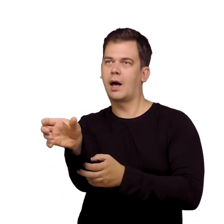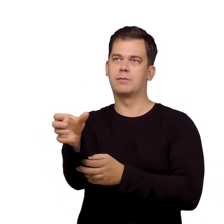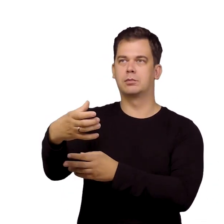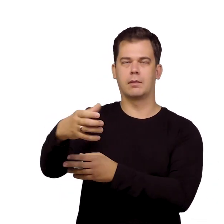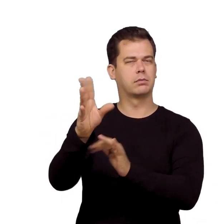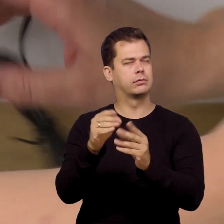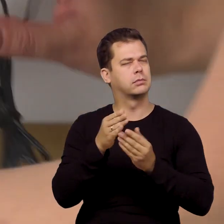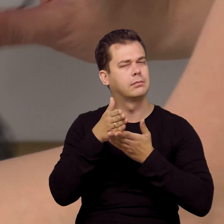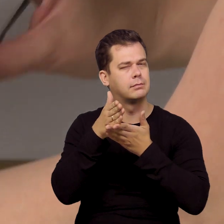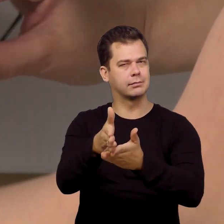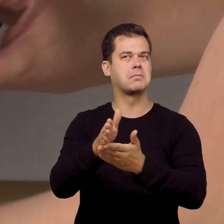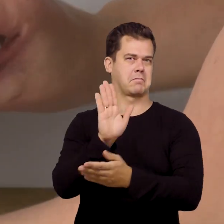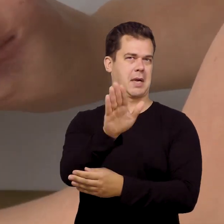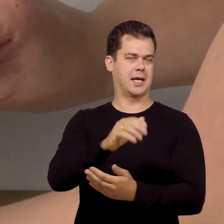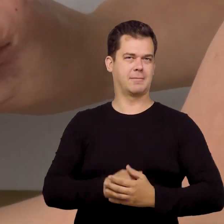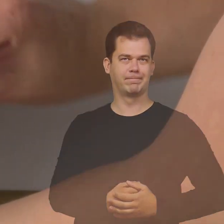robić.